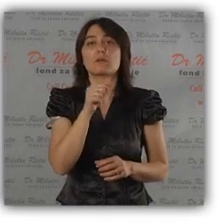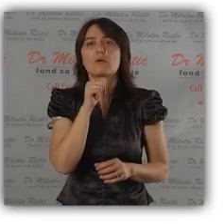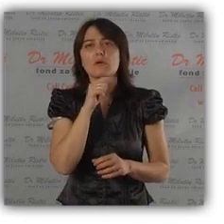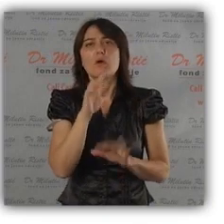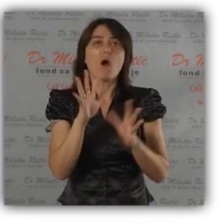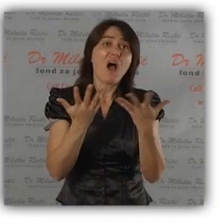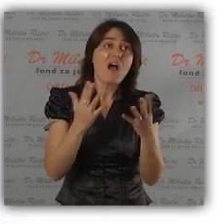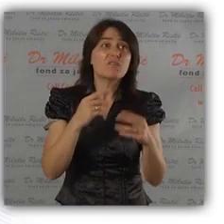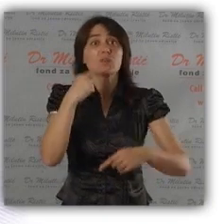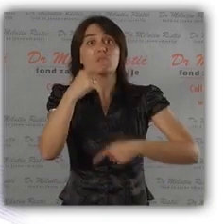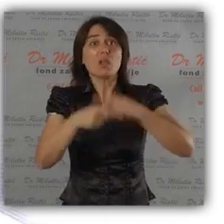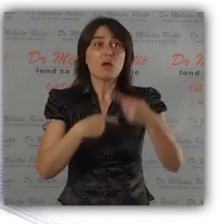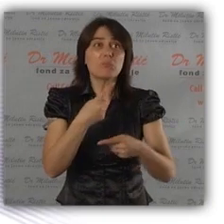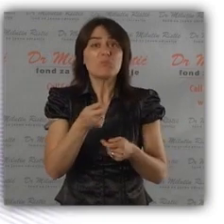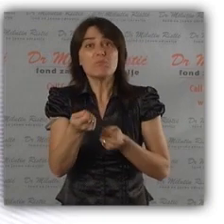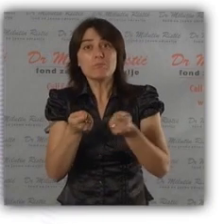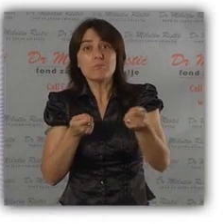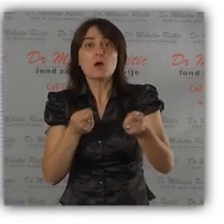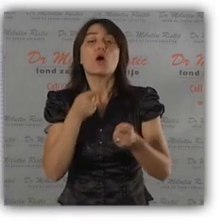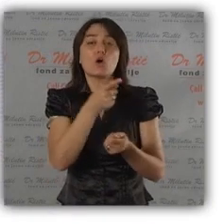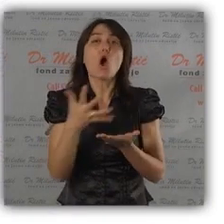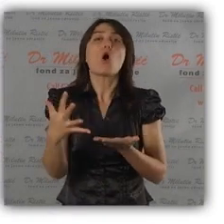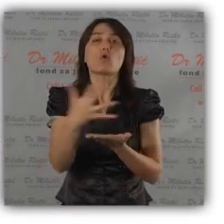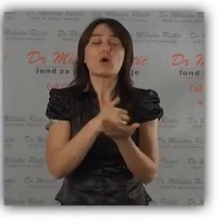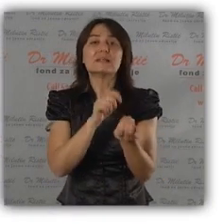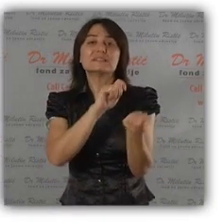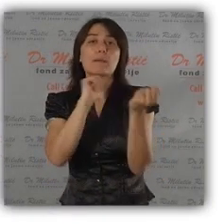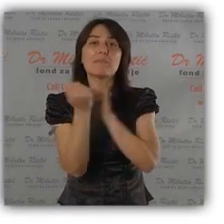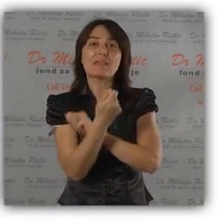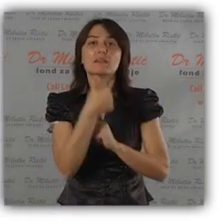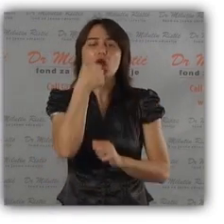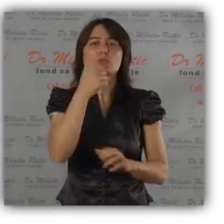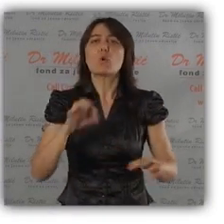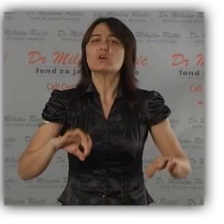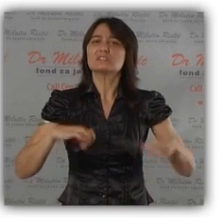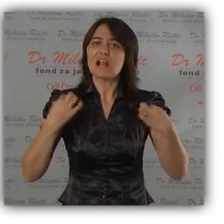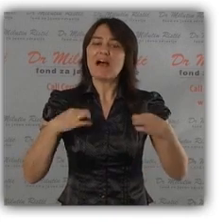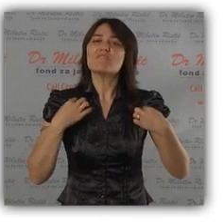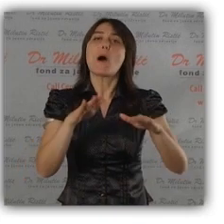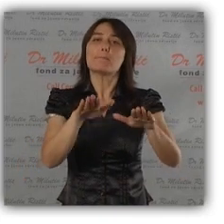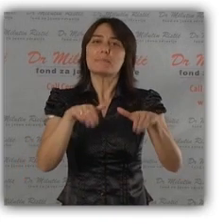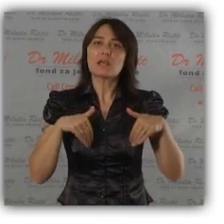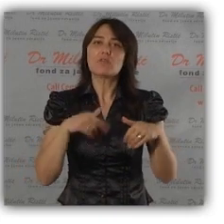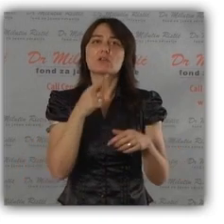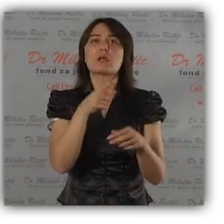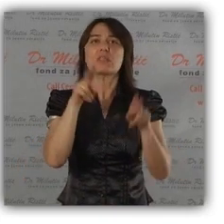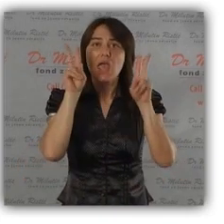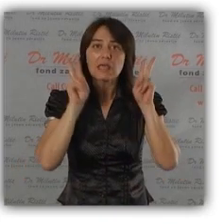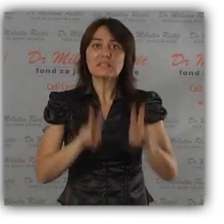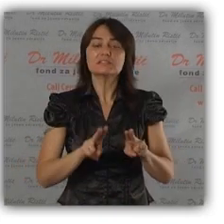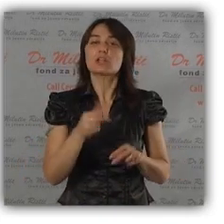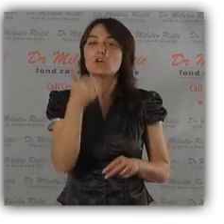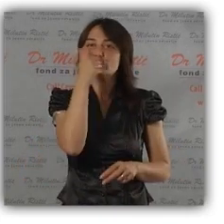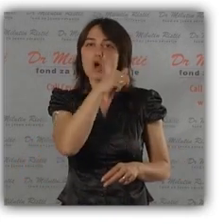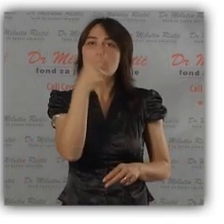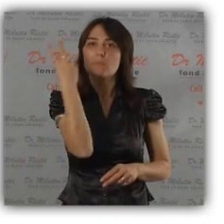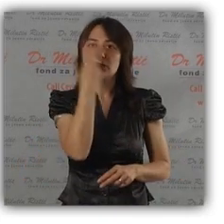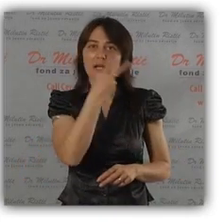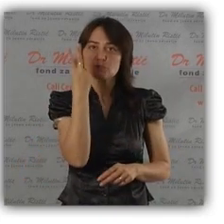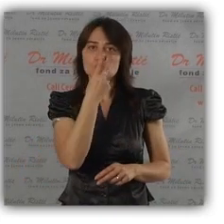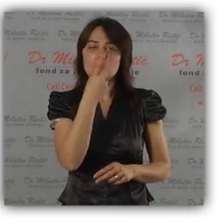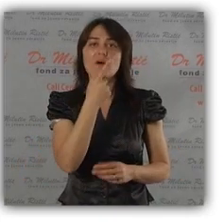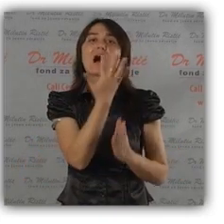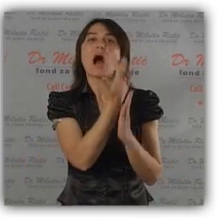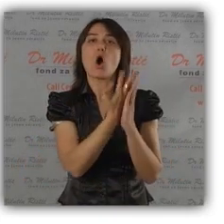to katastrofiziranje oko negativnih posljedica je korisno zameniti za jedno zdravo prihvatanje